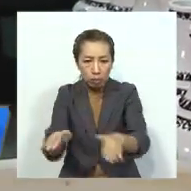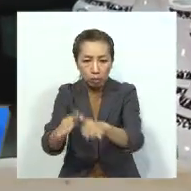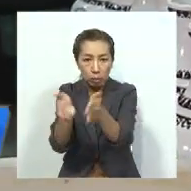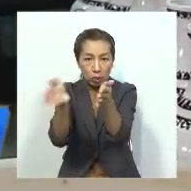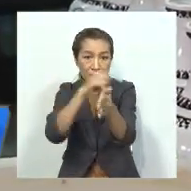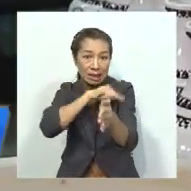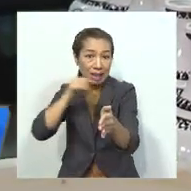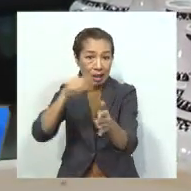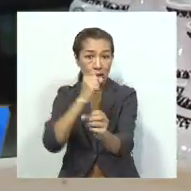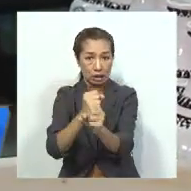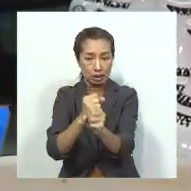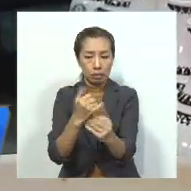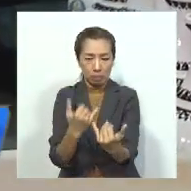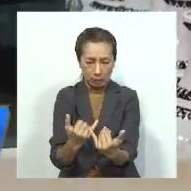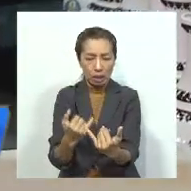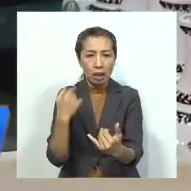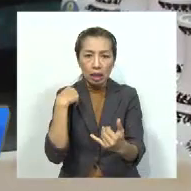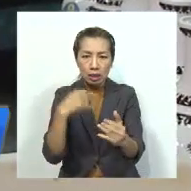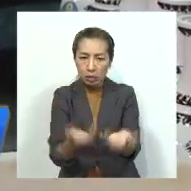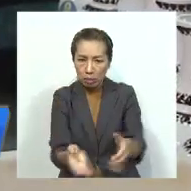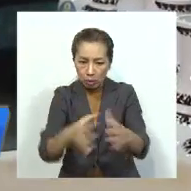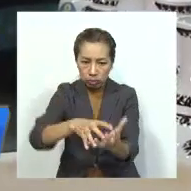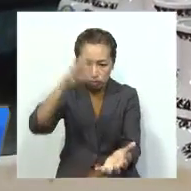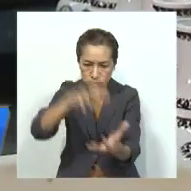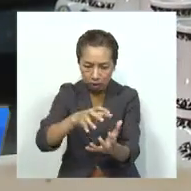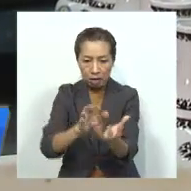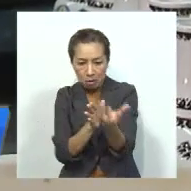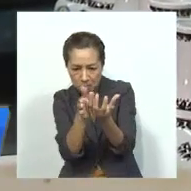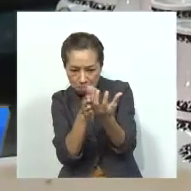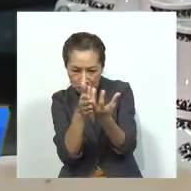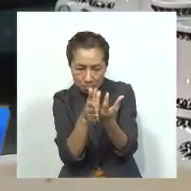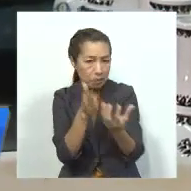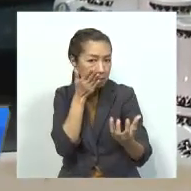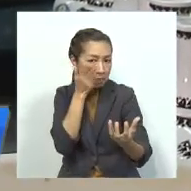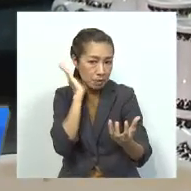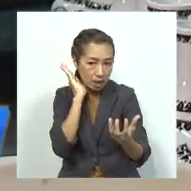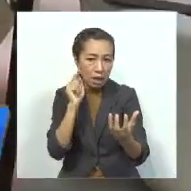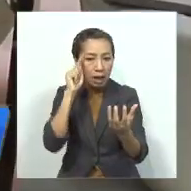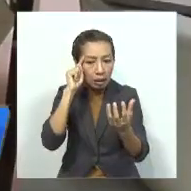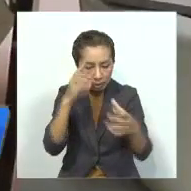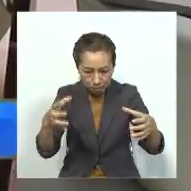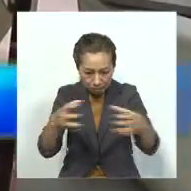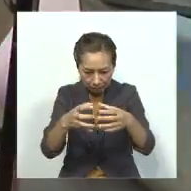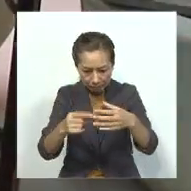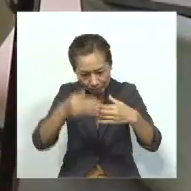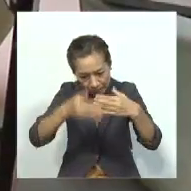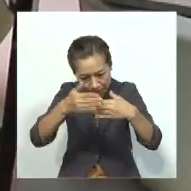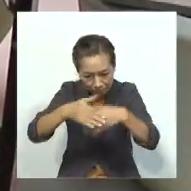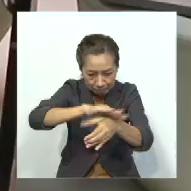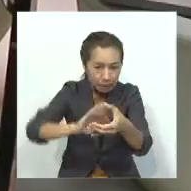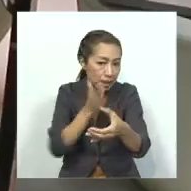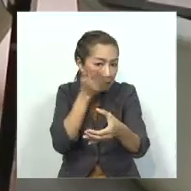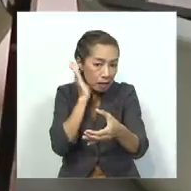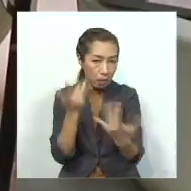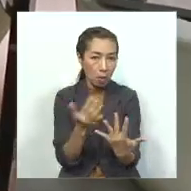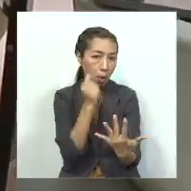น้ำศักดิ์สิทธิ์ว่าการผลิตจะมีเบ้าพิมพ์การขัดผิวให้เรียบรวมถึงการเก็บรอยตะเข็บของชิ้นงานเสร็จแล้วตั้งไ